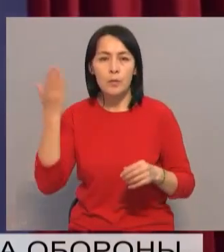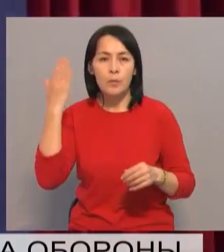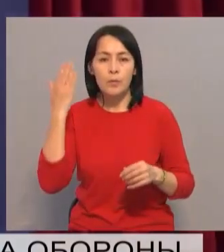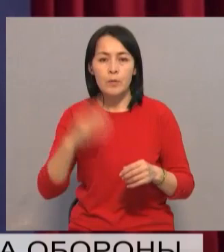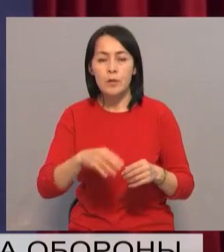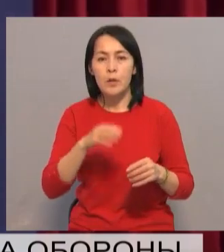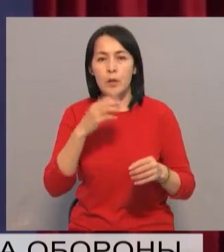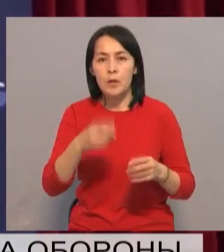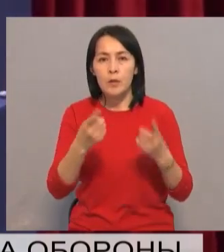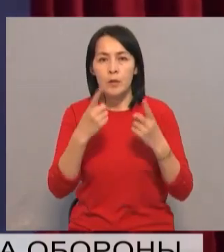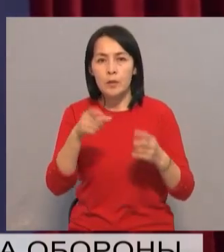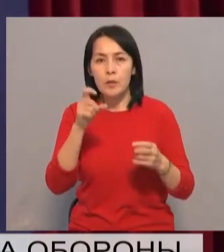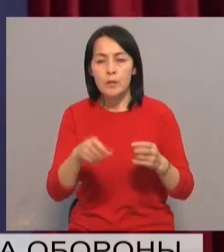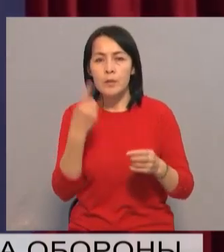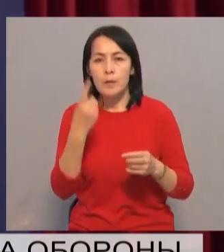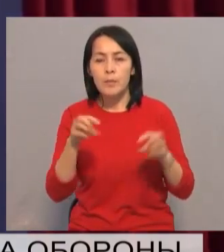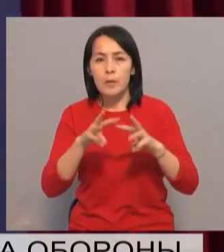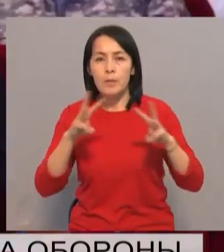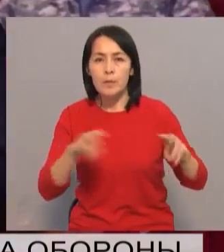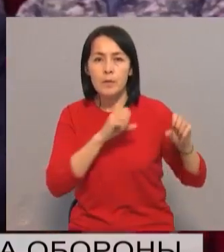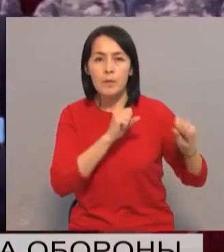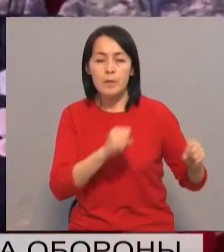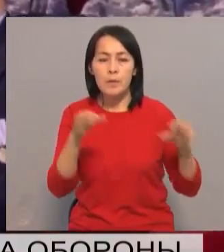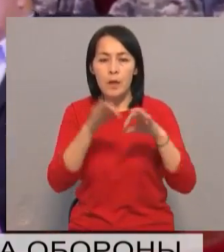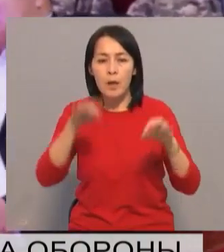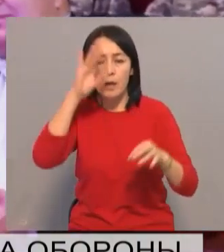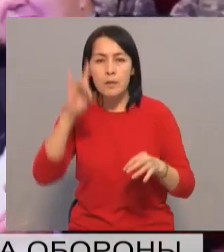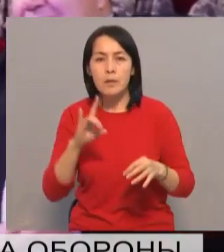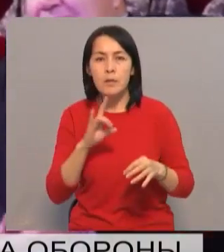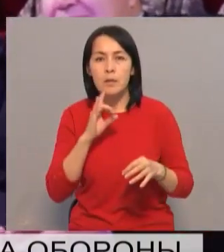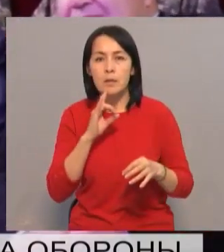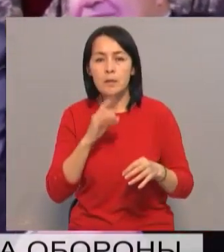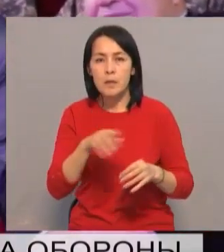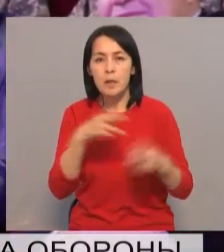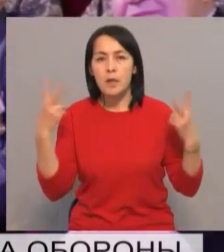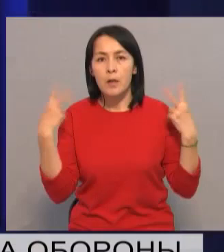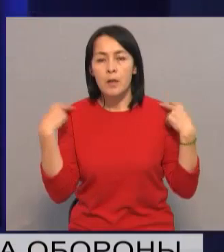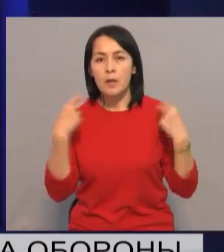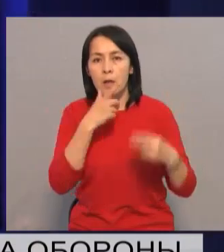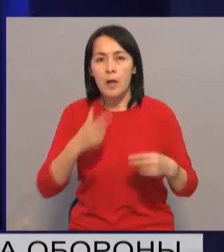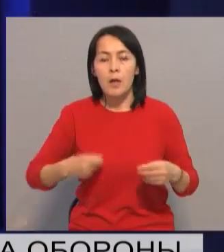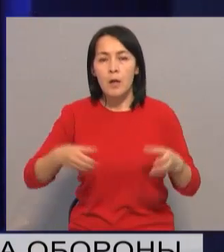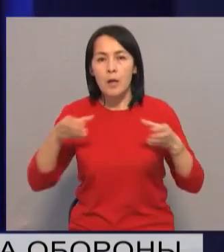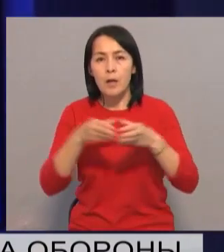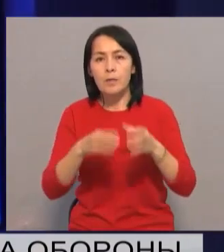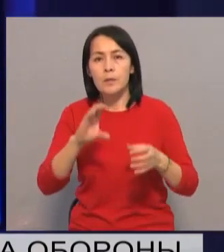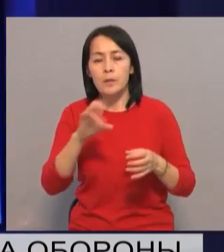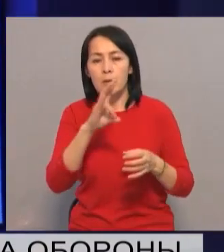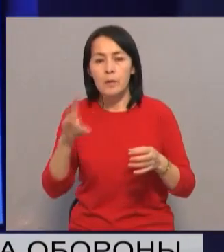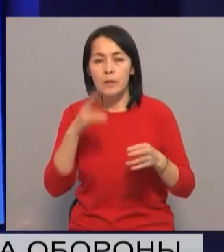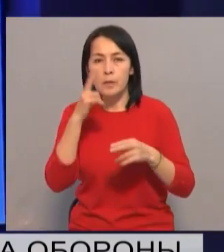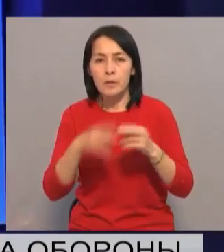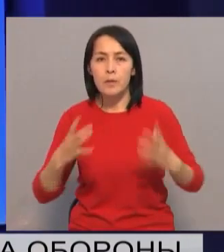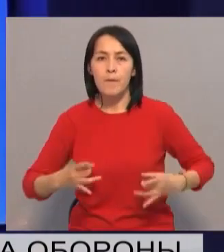Союза, народного героя, первого министра обороны независимого Казахстана, генерала армии Сагдата Нурмагомбетова. Завершилось